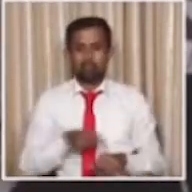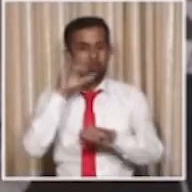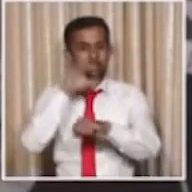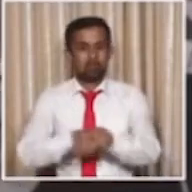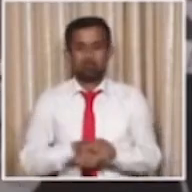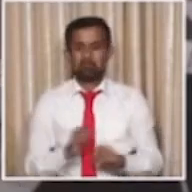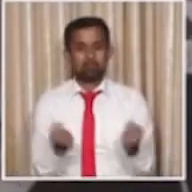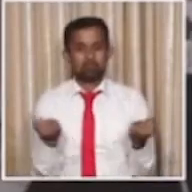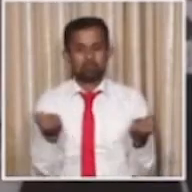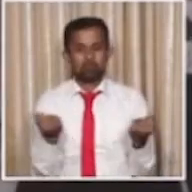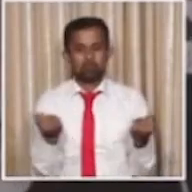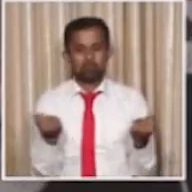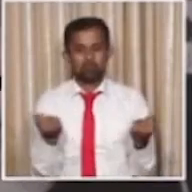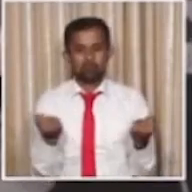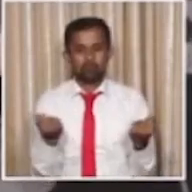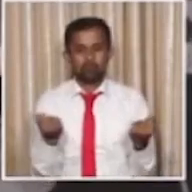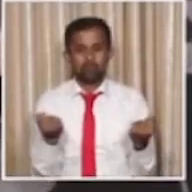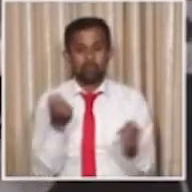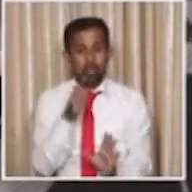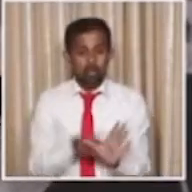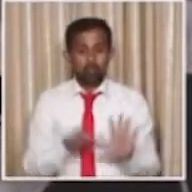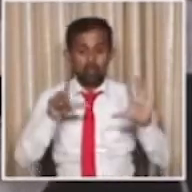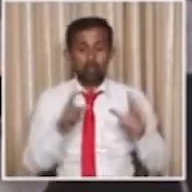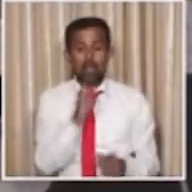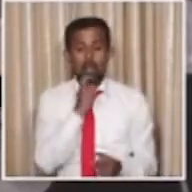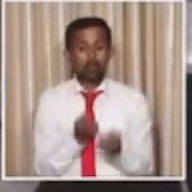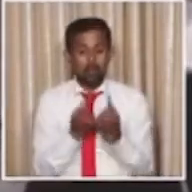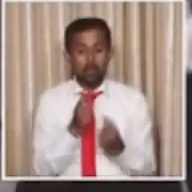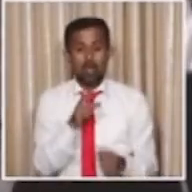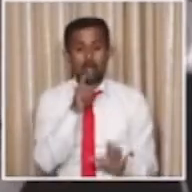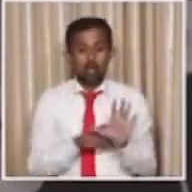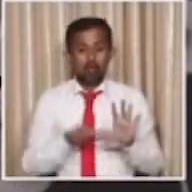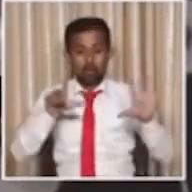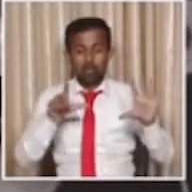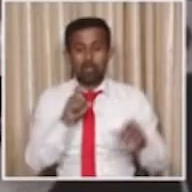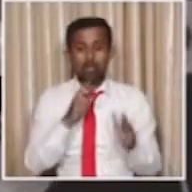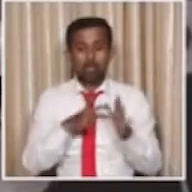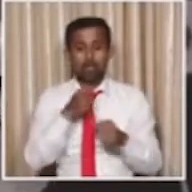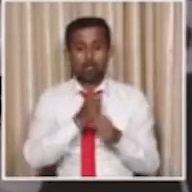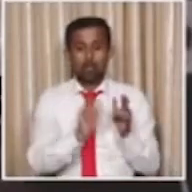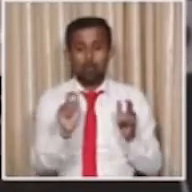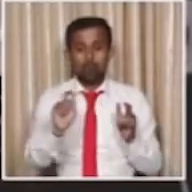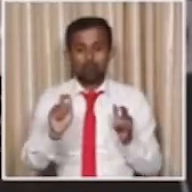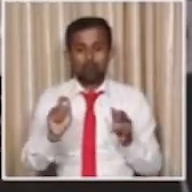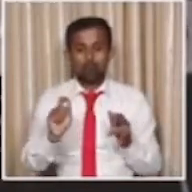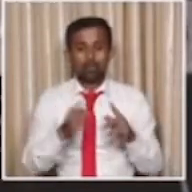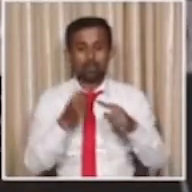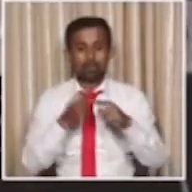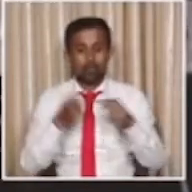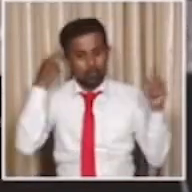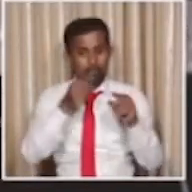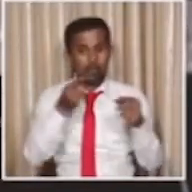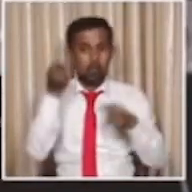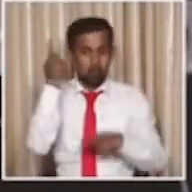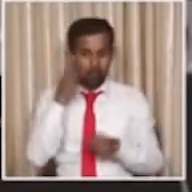කරපු චෝදනාවක් නැහැ. ගරු මන්ත්‍රීතුමා මට විනාඩි 2යි. අවුරුදු 7ක් නඩු කිව්වා. අවුරුදු 7ක් නඩු කිව්ව කවුද? නීතිපති දෙපාර්තමේන්තුව. ඔය එක්ස්ප්‍රෙස් මේල් සිද්ධිය දැන්